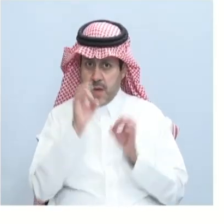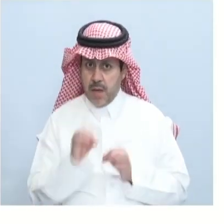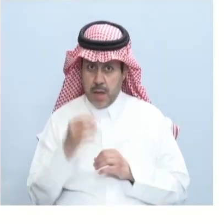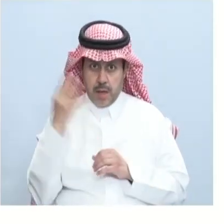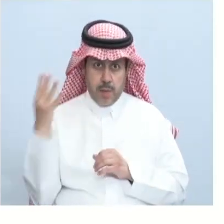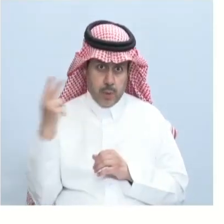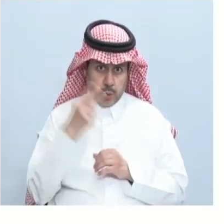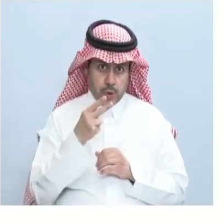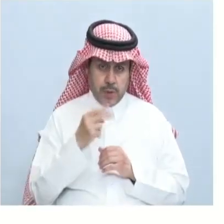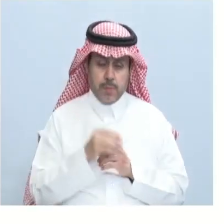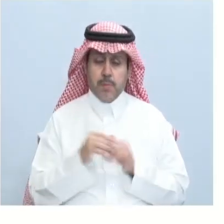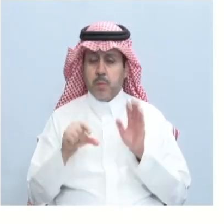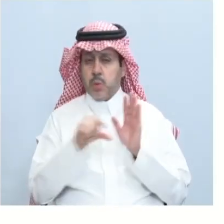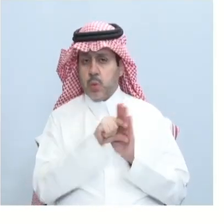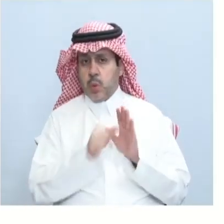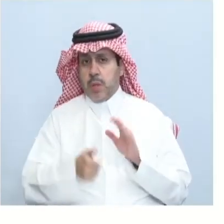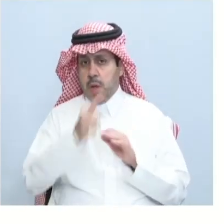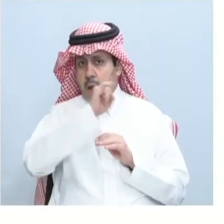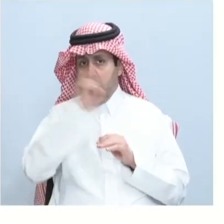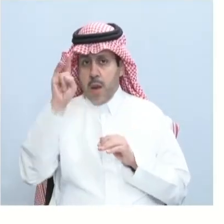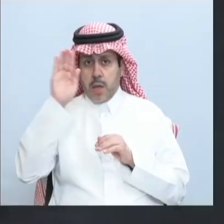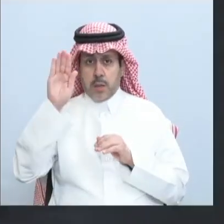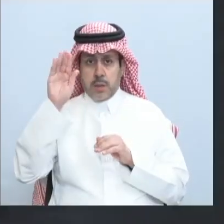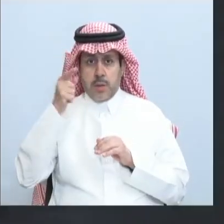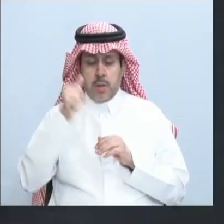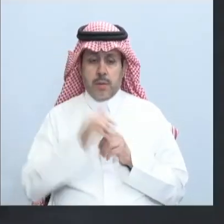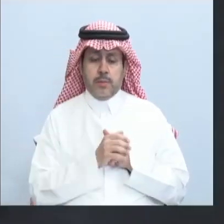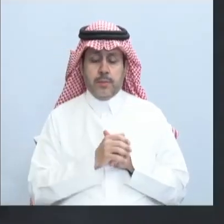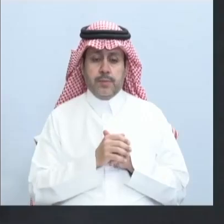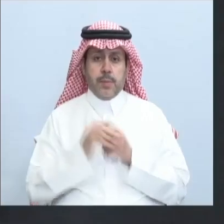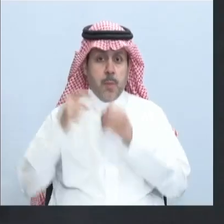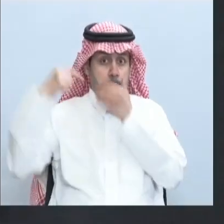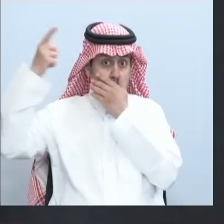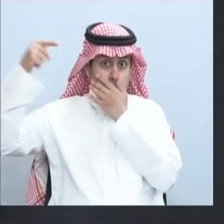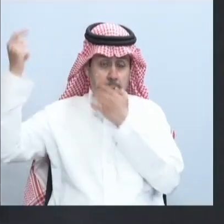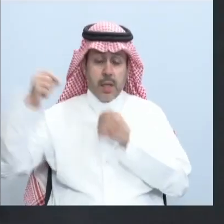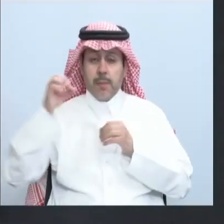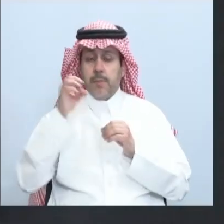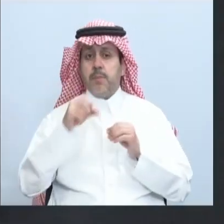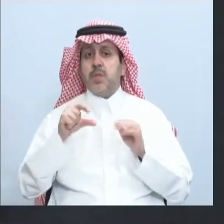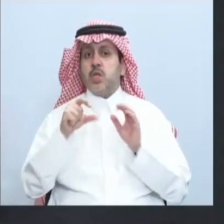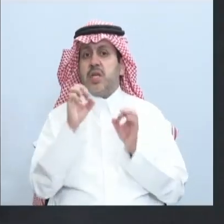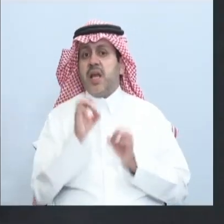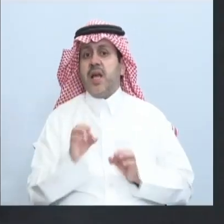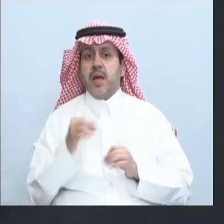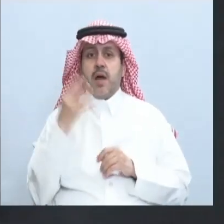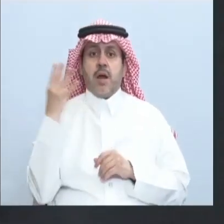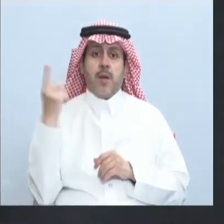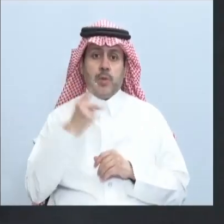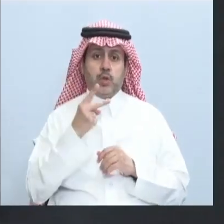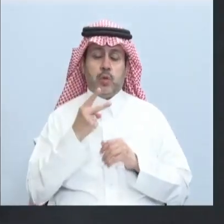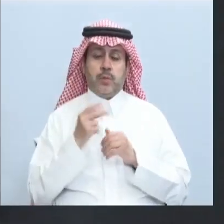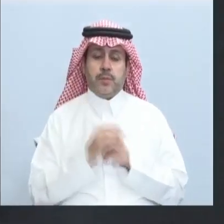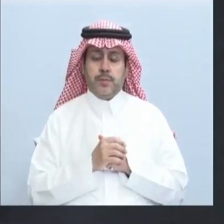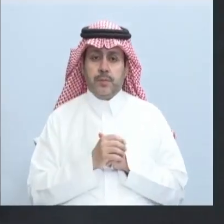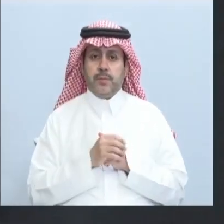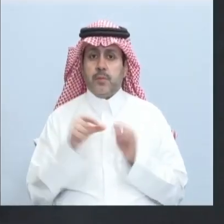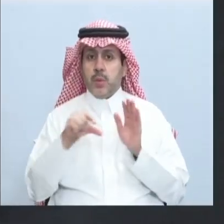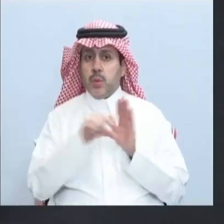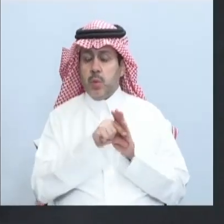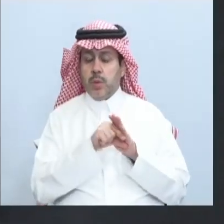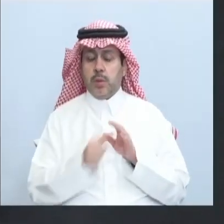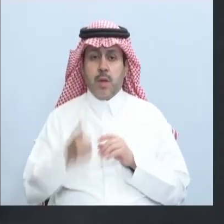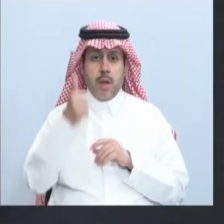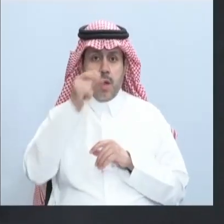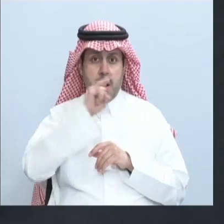عش من سوره الاسراء من يذكرنا بالايه ال 2ب عش من سوره الاسراء من يذكرنا بالايه ال 2ش من سوره